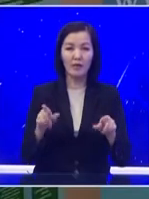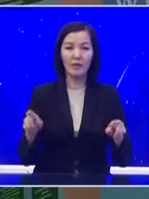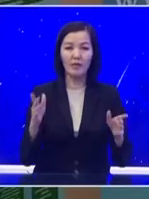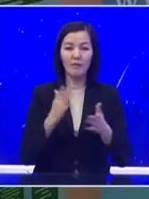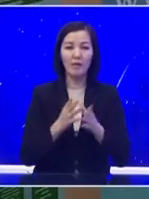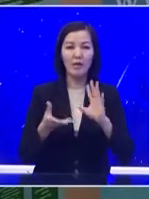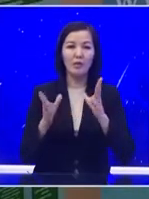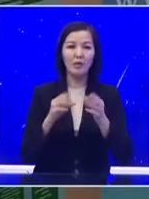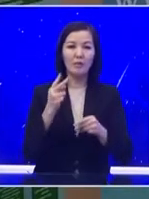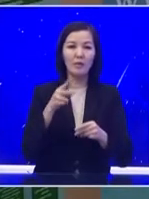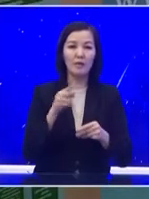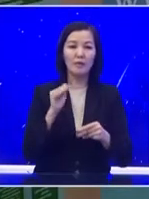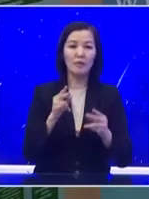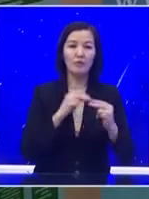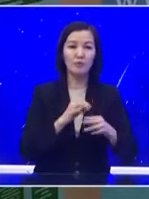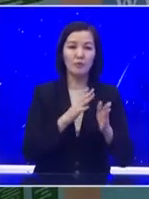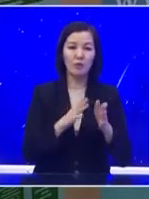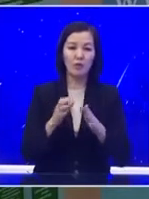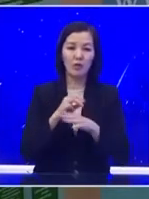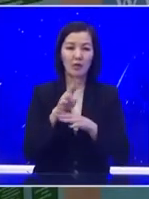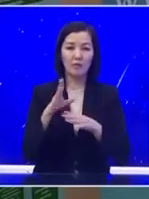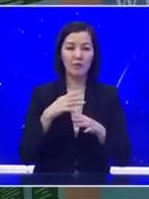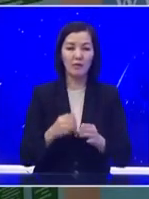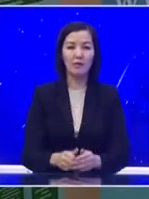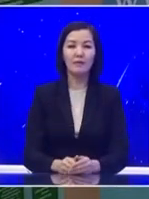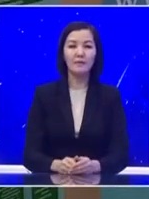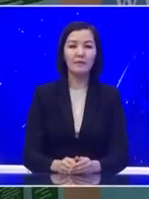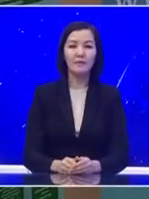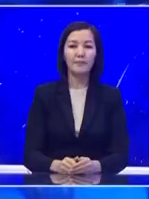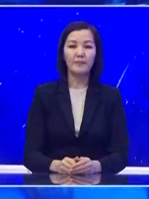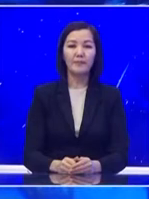2000-ға жуық жұмыспен, тұрақты жұмыспен қамтылды.